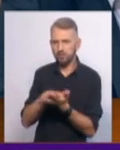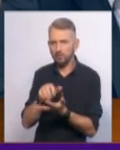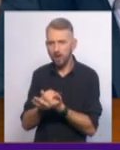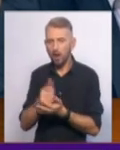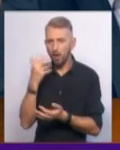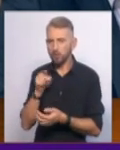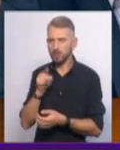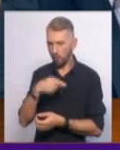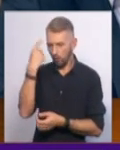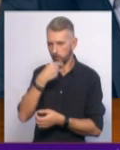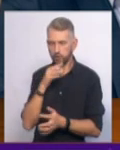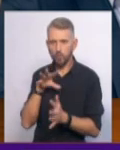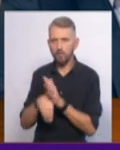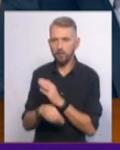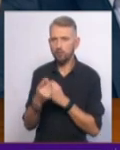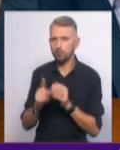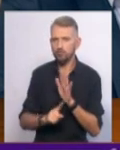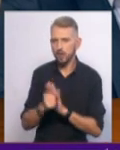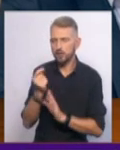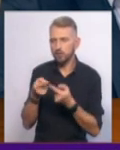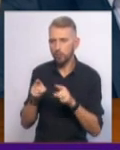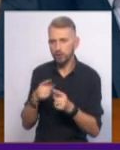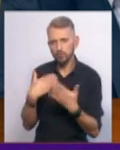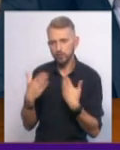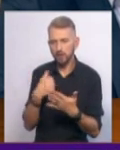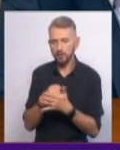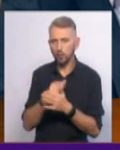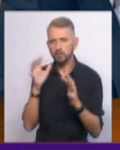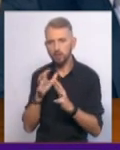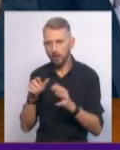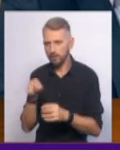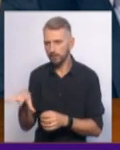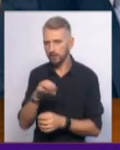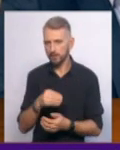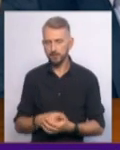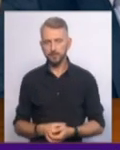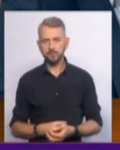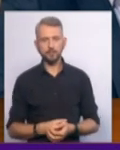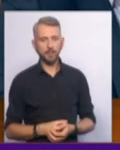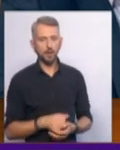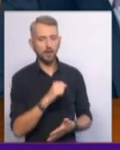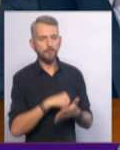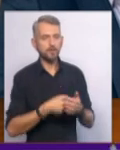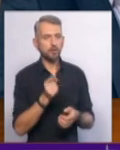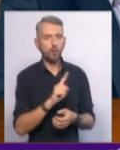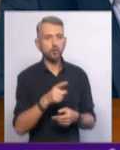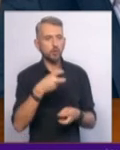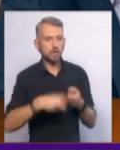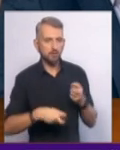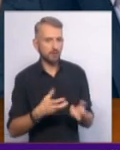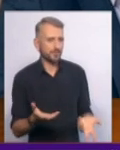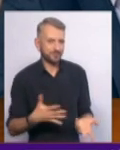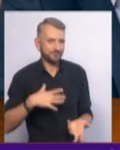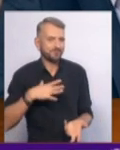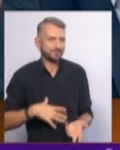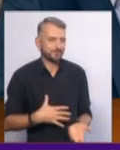ти починаєш трішки по-іншому вже дивитися на зберігання цих всіх речей. Ну, від того, що зламають, ми нікуди не